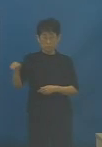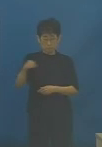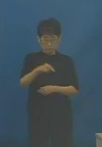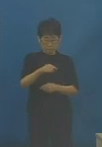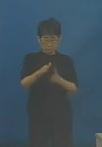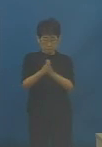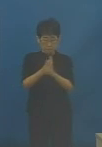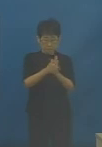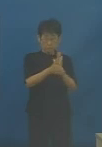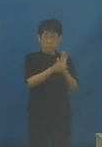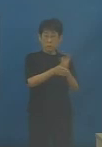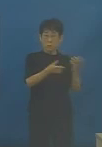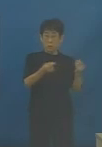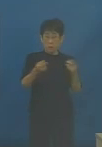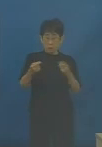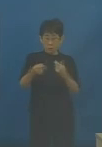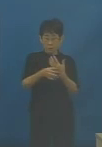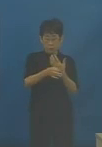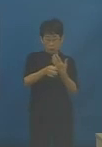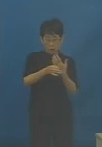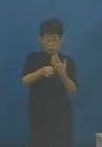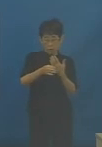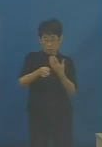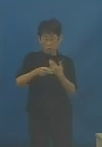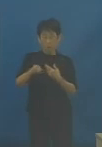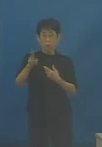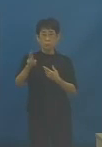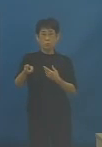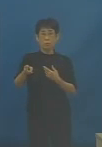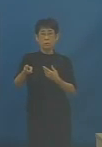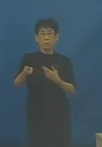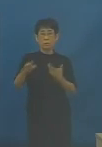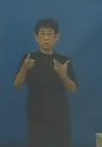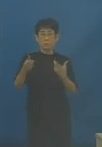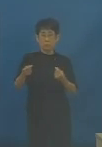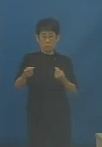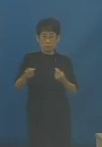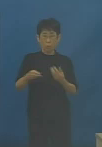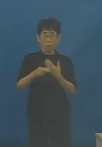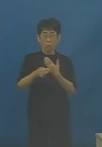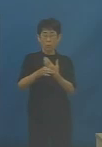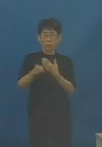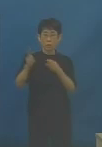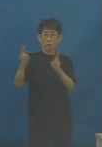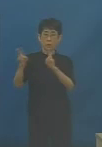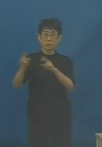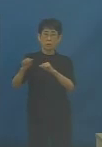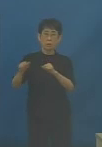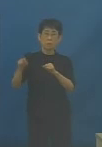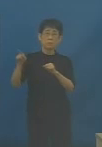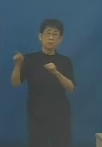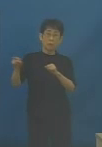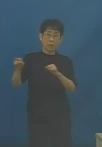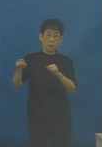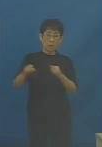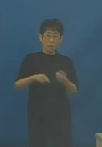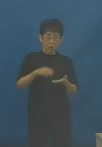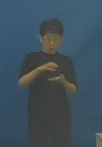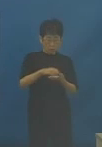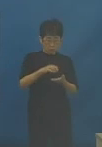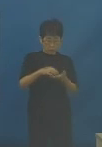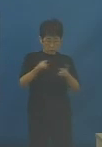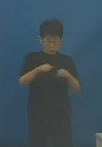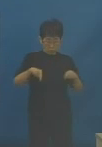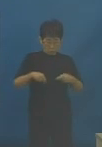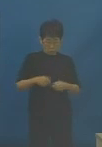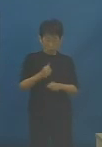保険金は同じように出ますよということは維持していただいた上で、それでその証明書の発行について工夫してい